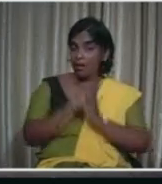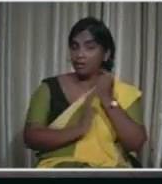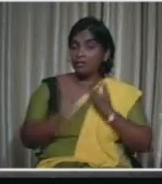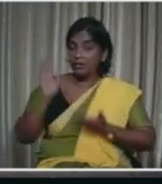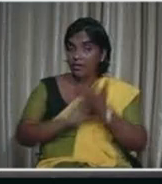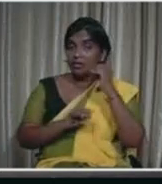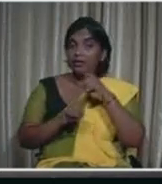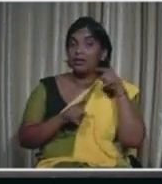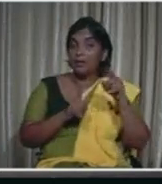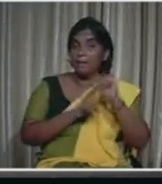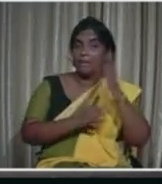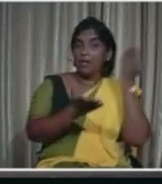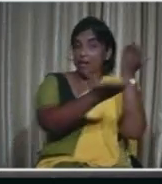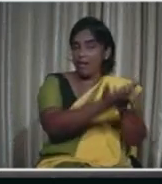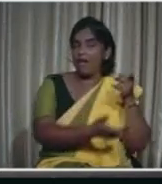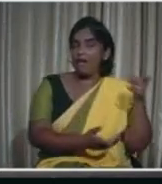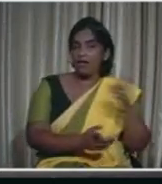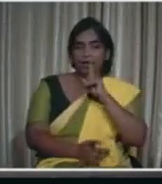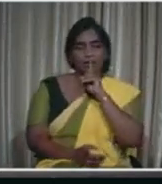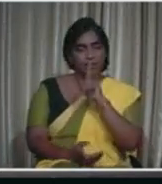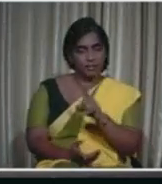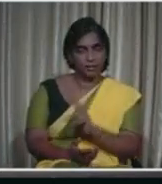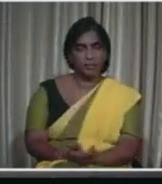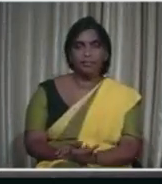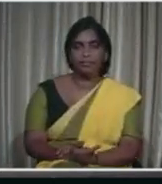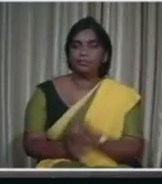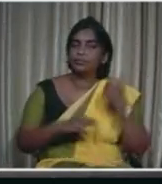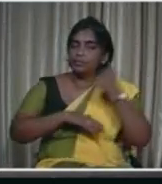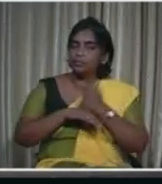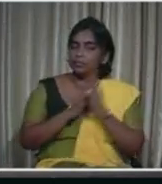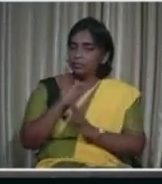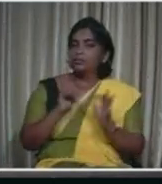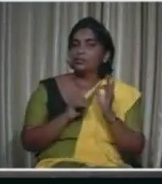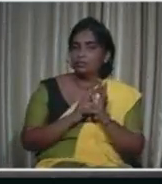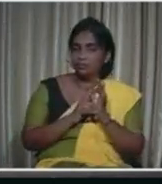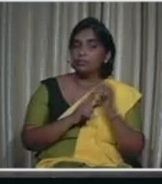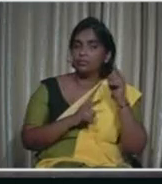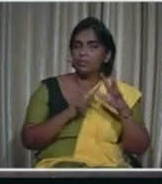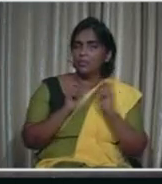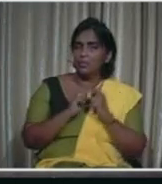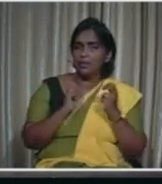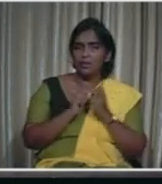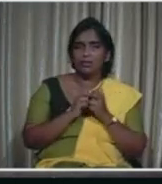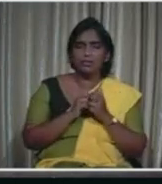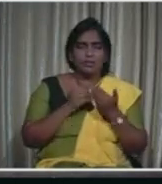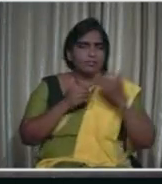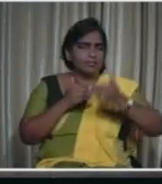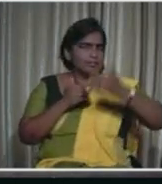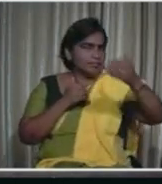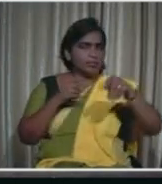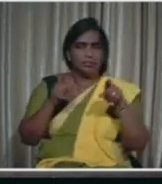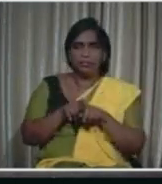යන්න ඉස්සෙල්ලා ඒක දැම්මයි කියලා පෙන්වන්න උමනාවක් තිබා. කරු මුලසින ඔබ මන්ත්‍රීතුමනි මේ අර්බුදය කොච්චර දුර ගියාද